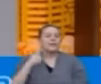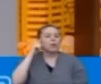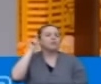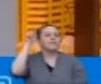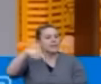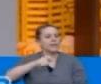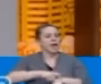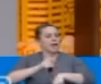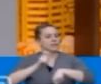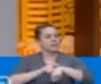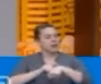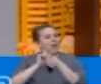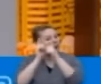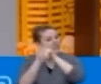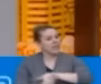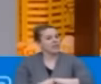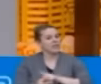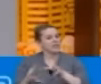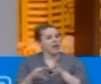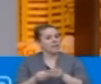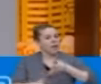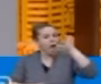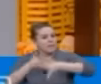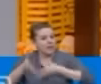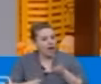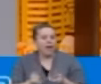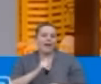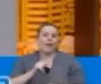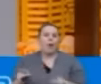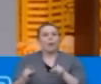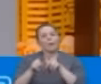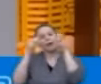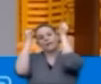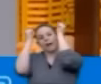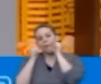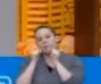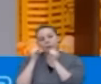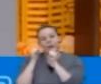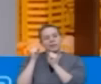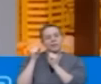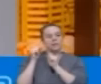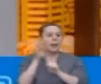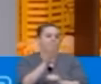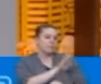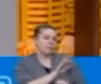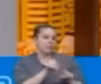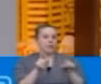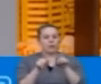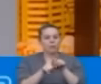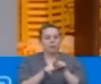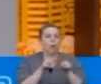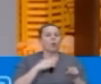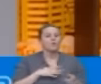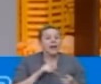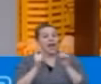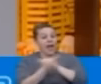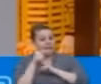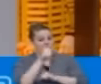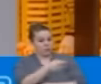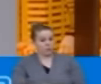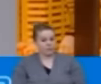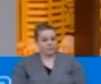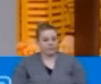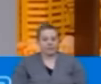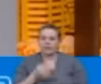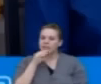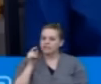הזמן לאלטרנטיבה עם אמירה, לא כזאת שמתחפשת לנתניהו, אלא כזאת שבאה להחליף אותו. תגיד, אגב, אתה